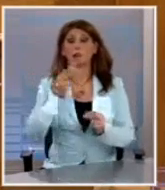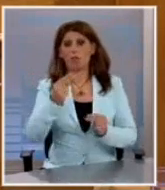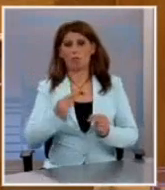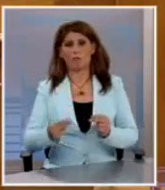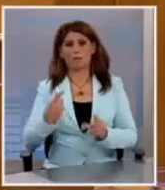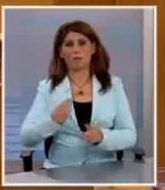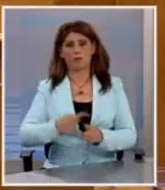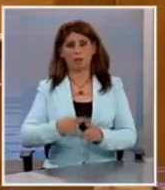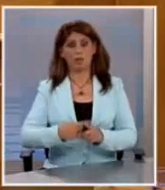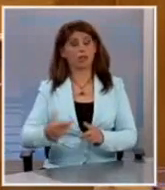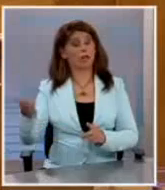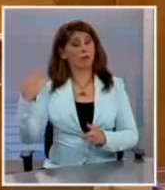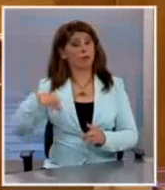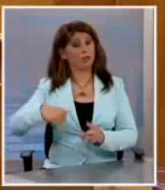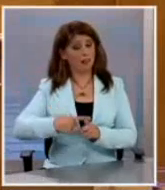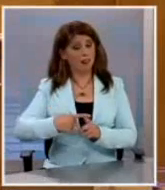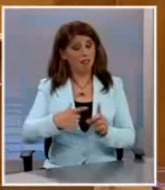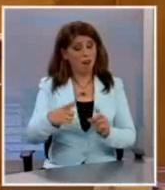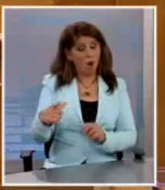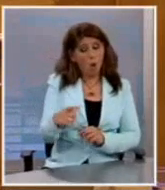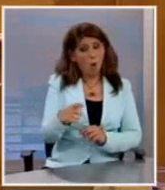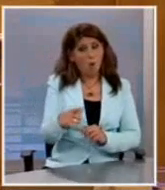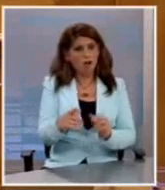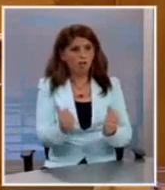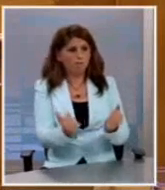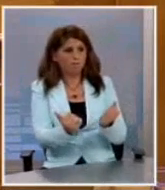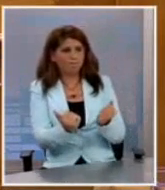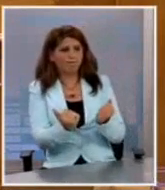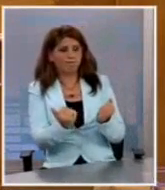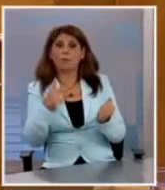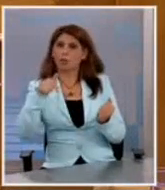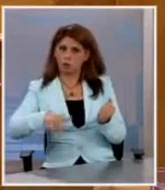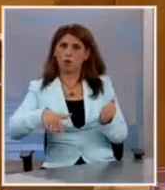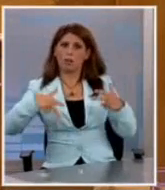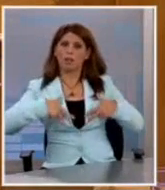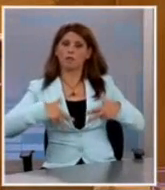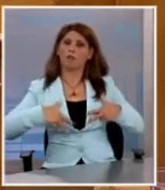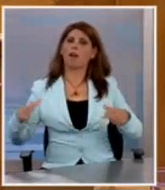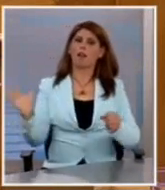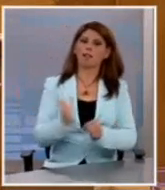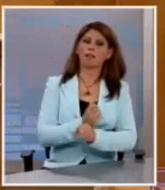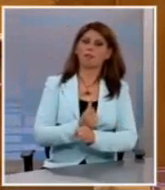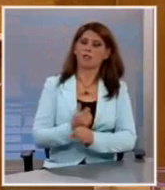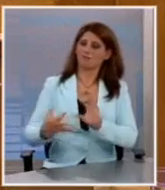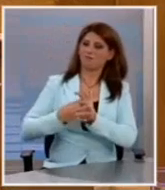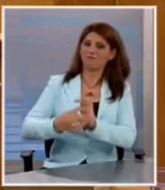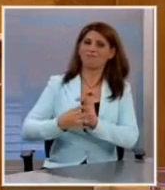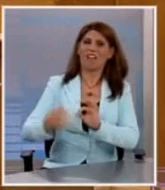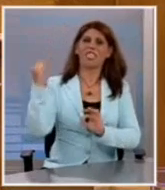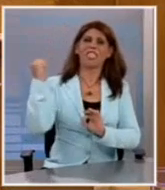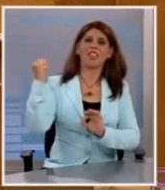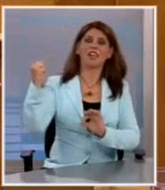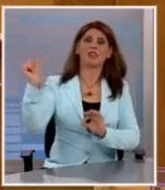Και από εκεί που η Ελλάδα ήταν στη γωνία, αυτή η κυβέρνηση κατάφερε να αποκτήσει συμμάχους τους δυνατούς της